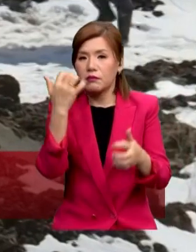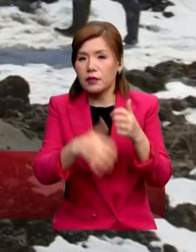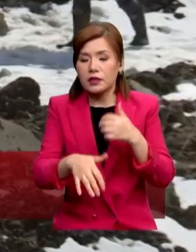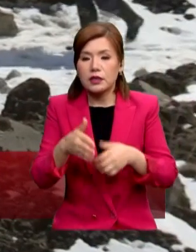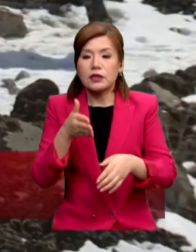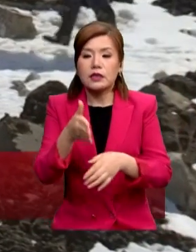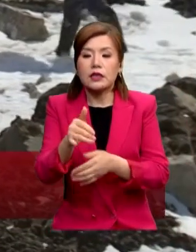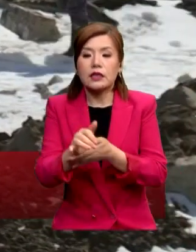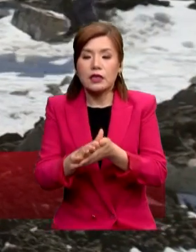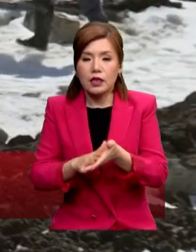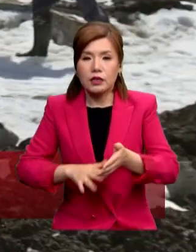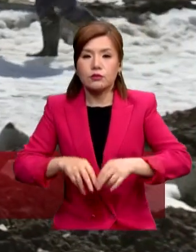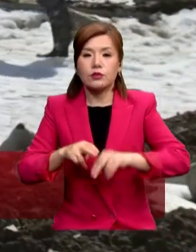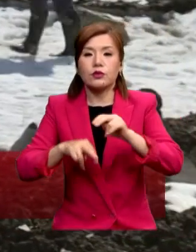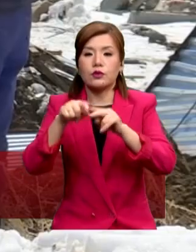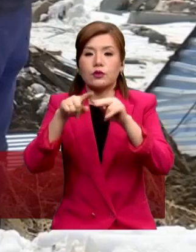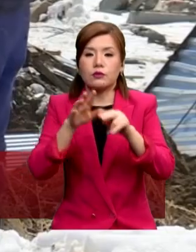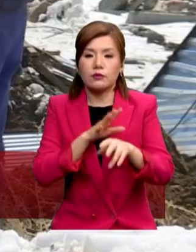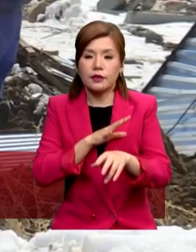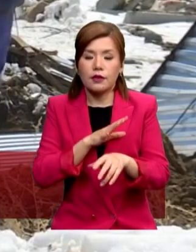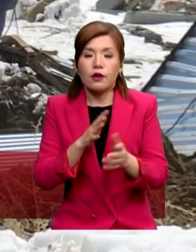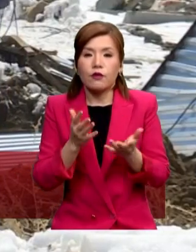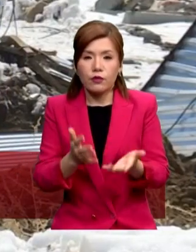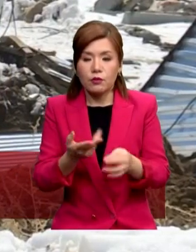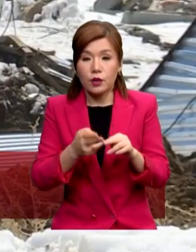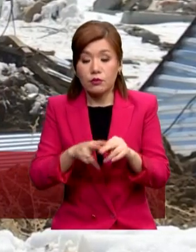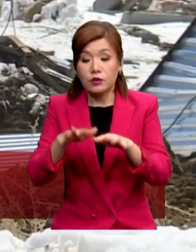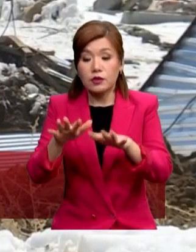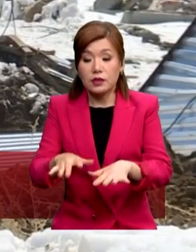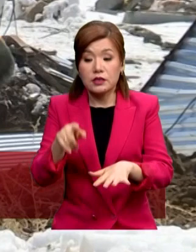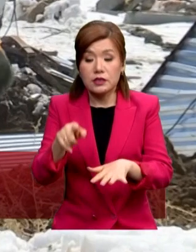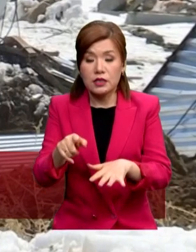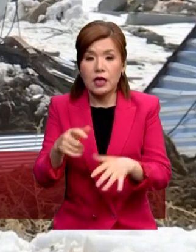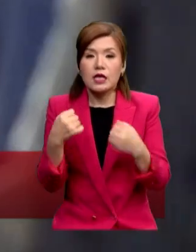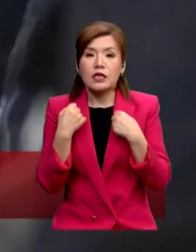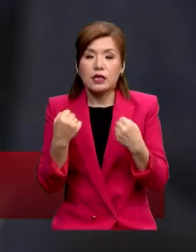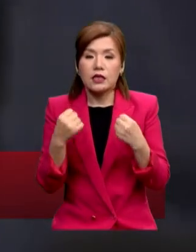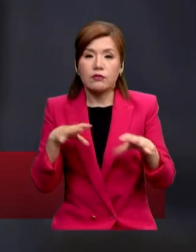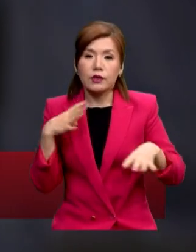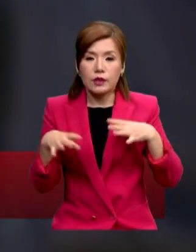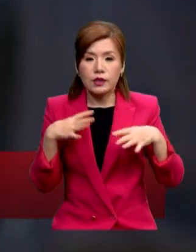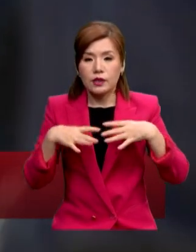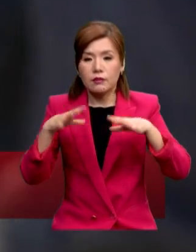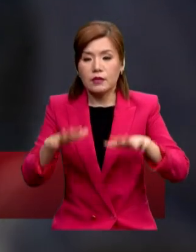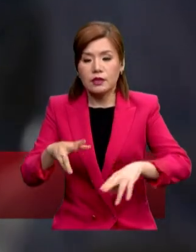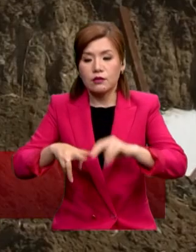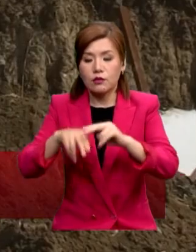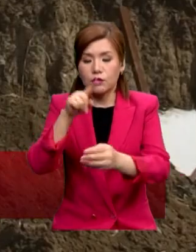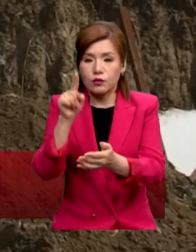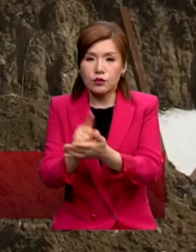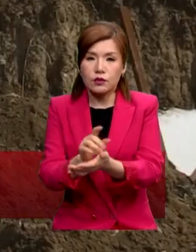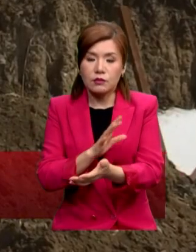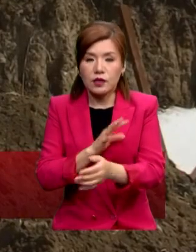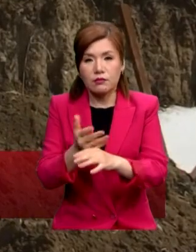сілтеп, керісінше жұмыстарды жандандыра түсіпті. Бұл орынға негізінен дене шынықтыру сауықтыру кешені салыну керек еді.